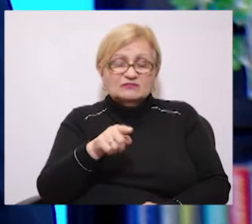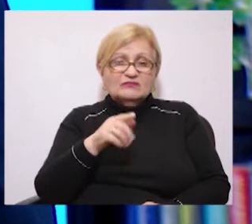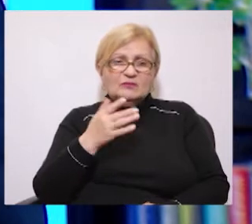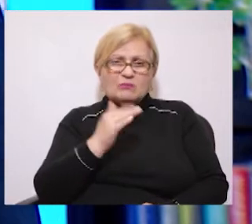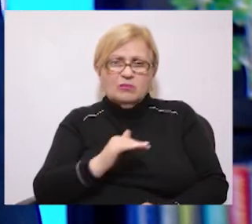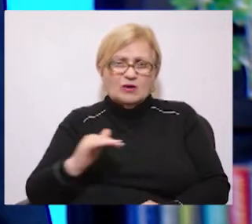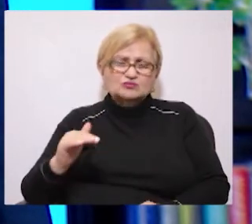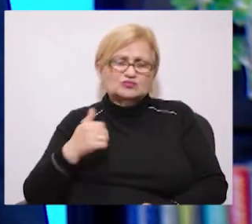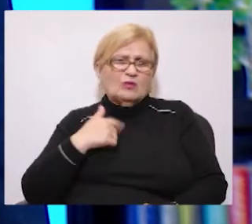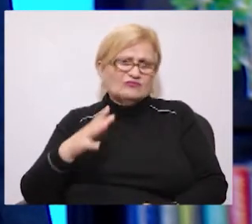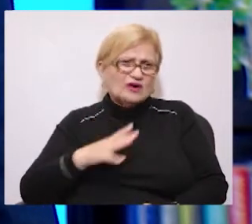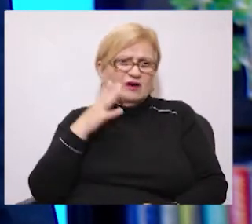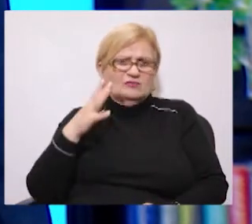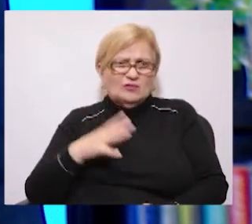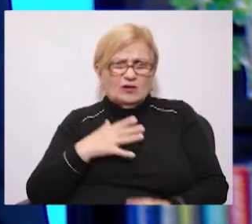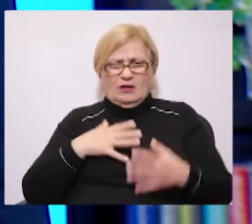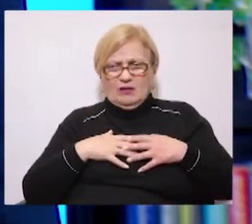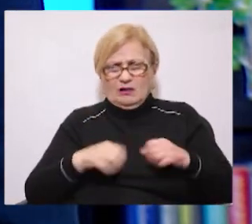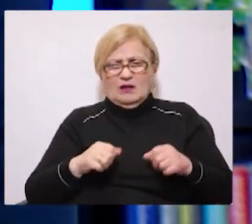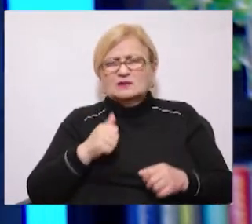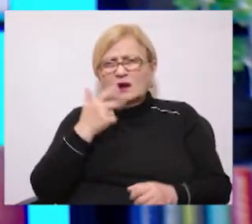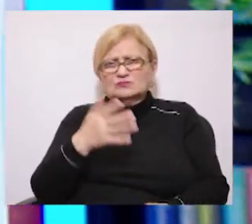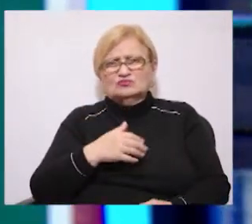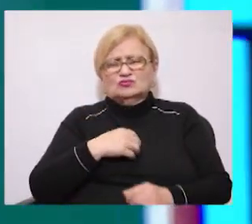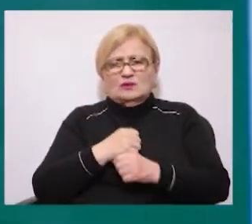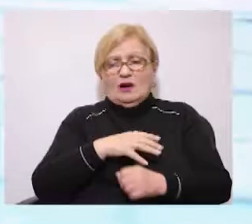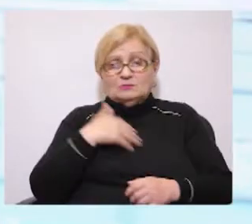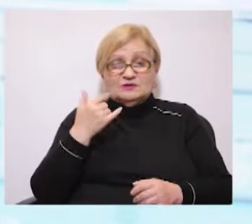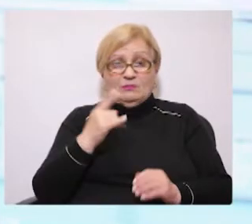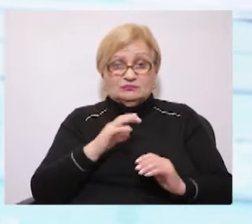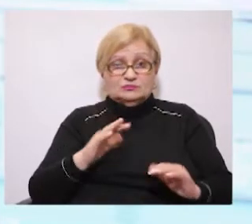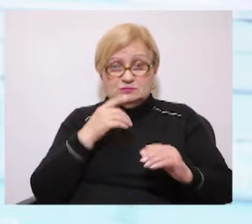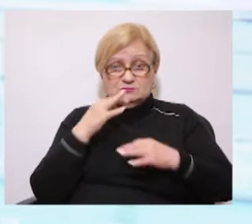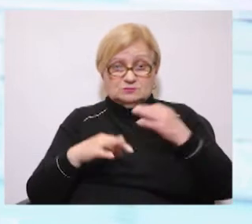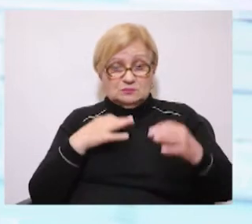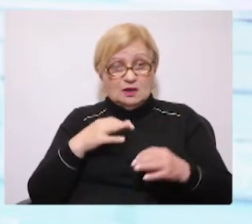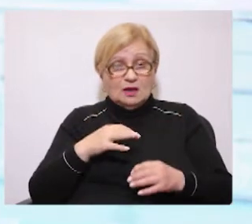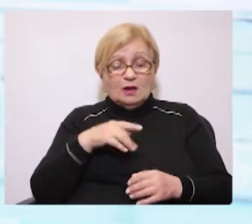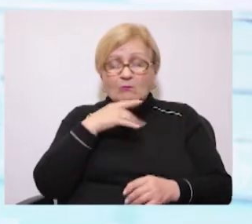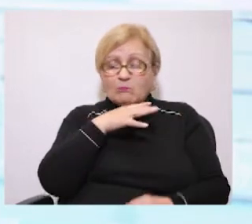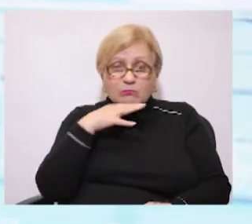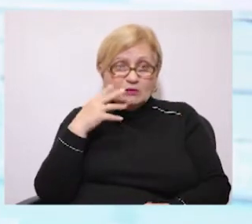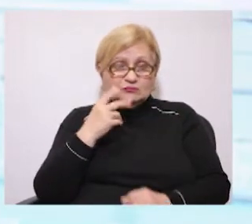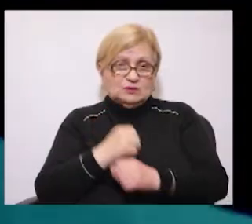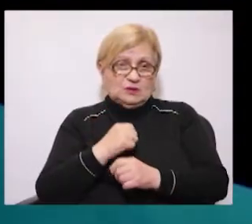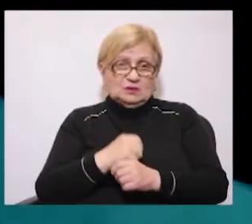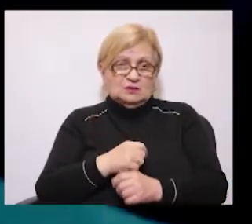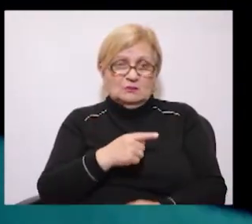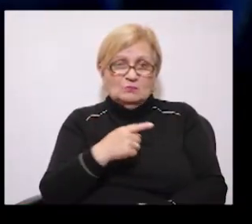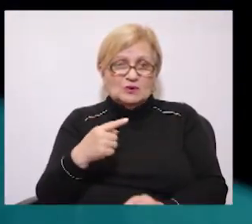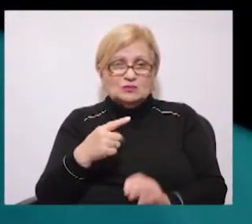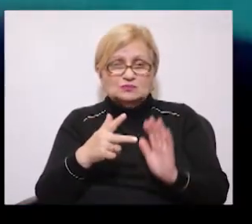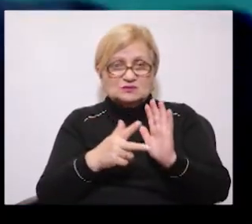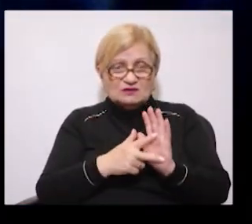განიცდით, ეს ხო გავაკეთეთ, რამდენი უნდა გავაკეთოთ, საჭიროა იმდენის გაკეთება. მინუს 8 გავამრავლოთ მინუს